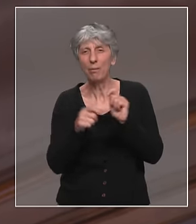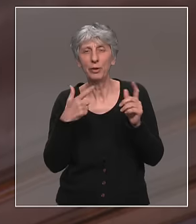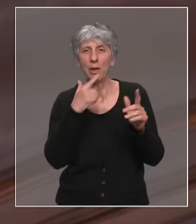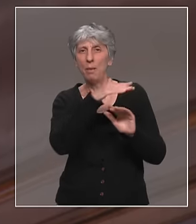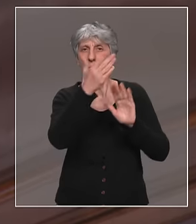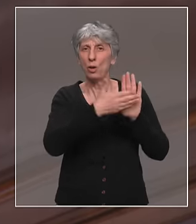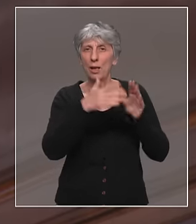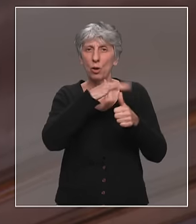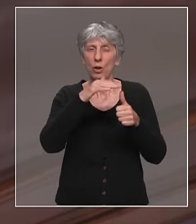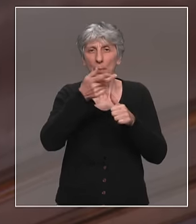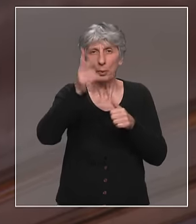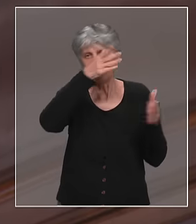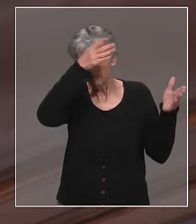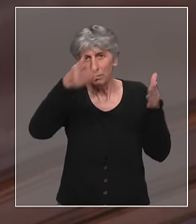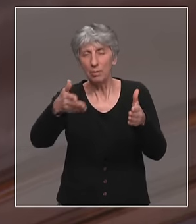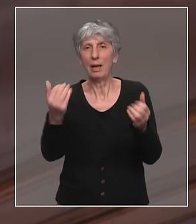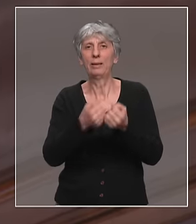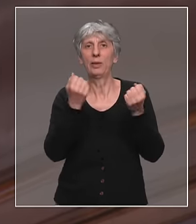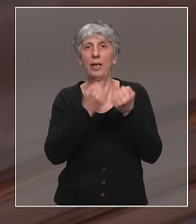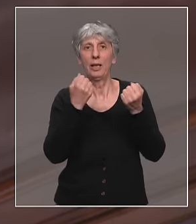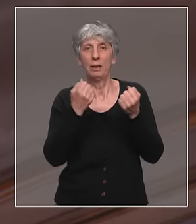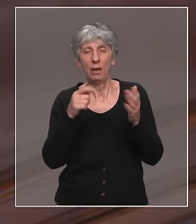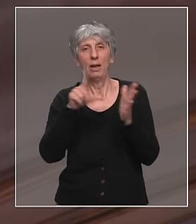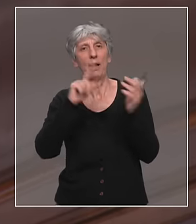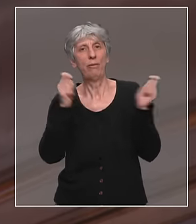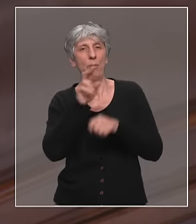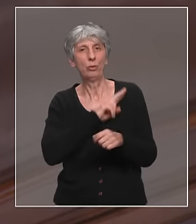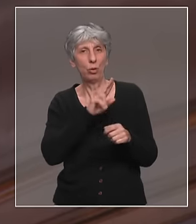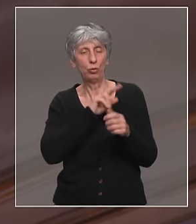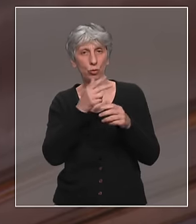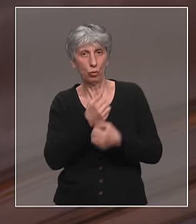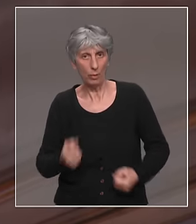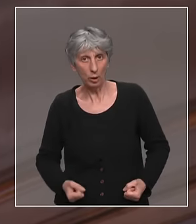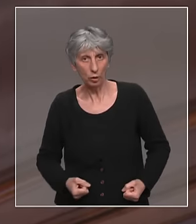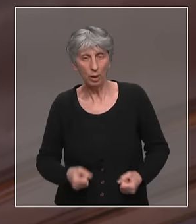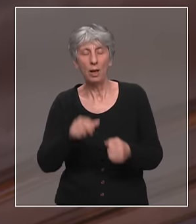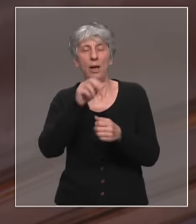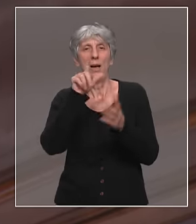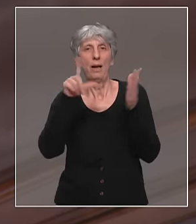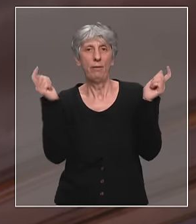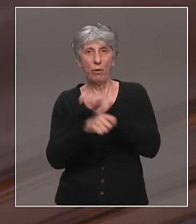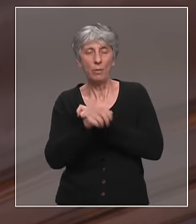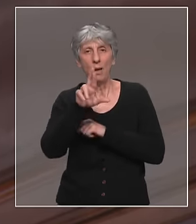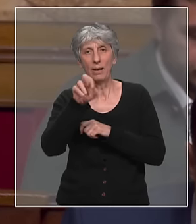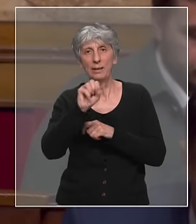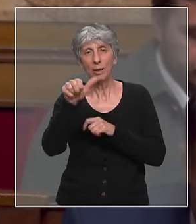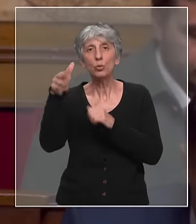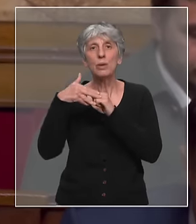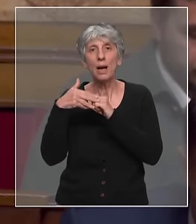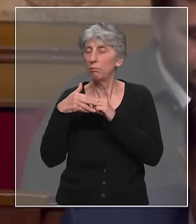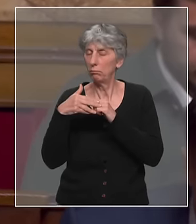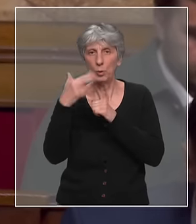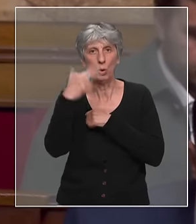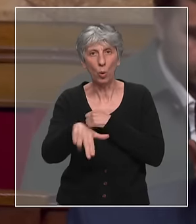vers l'activité, notamment une réforme de l'assurance chômage, une réforme du RSA. Est-ce que vous les avez soutenus? La réponse est non. La réalité, c'est que vous